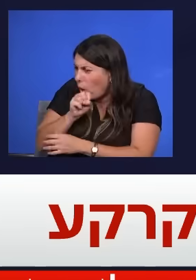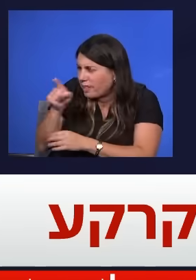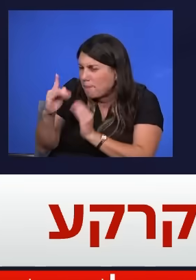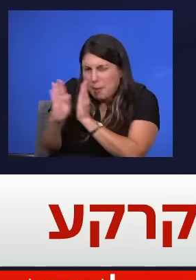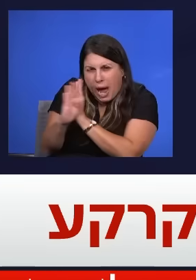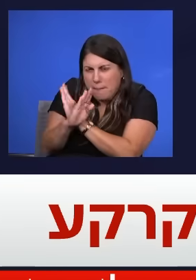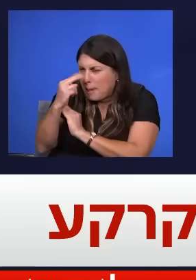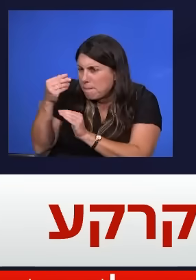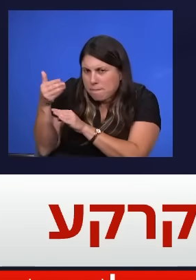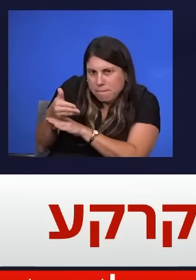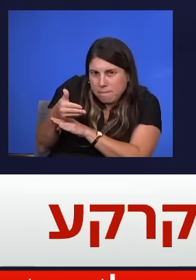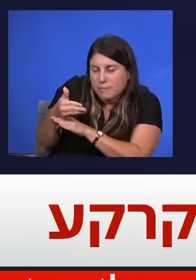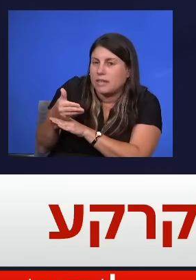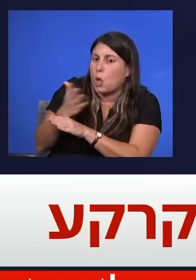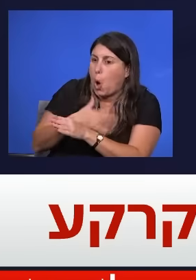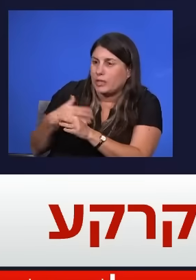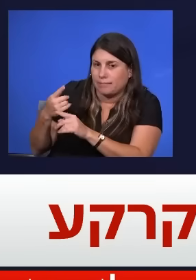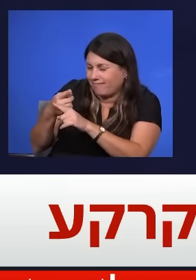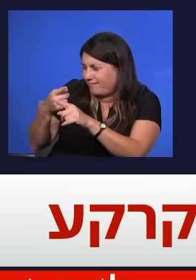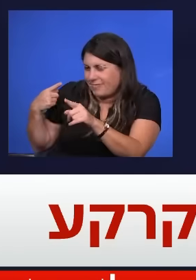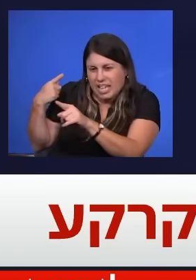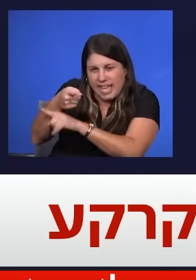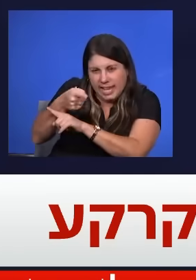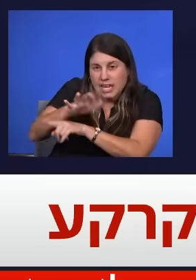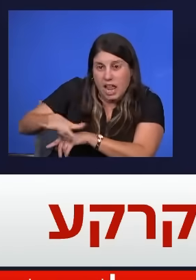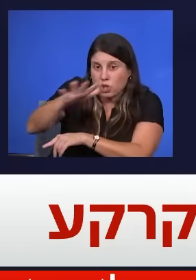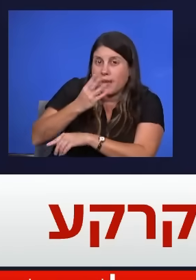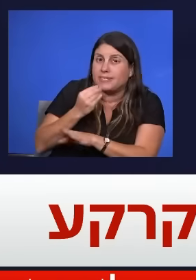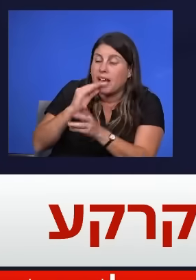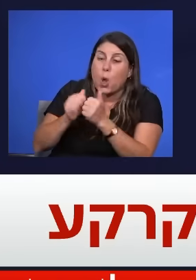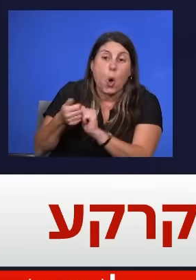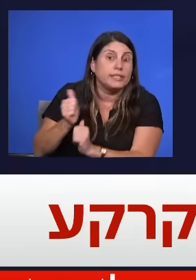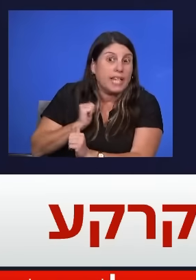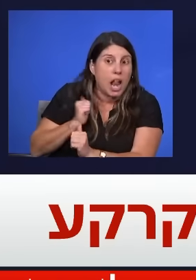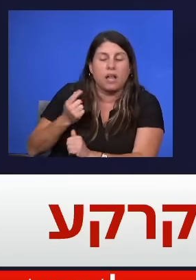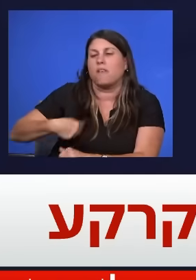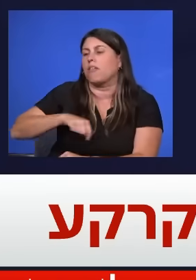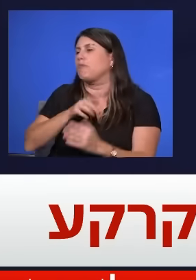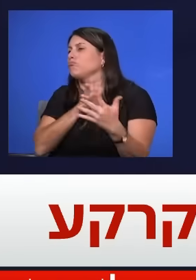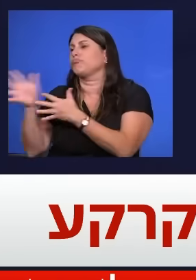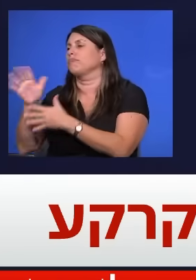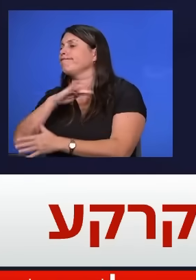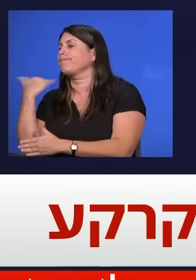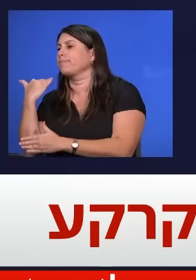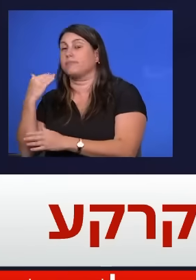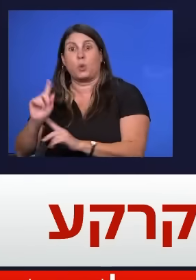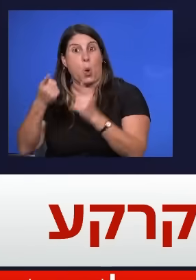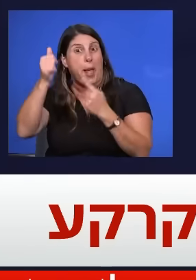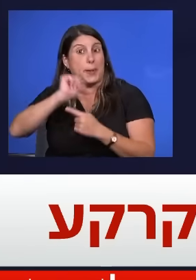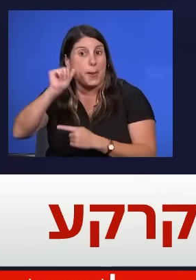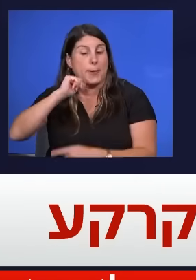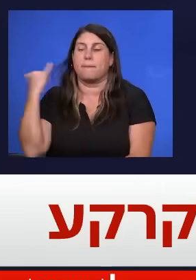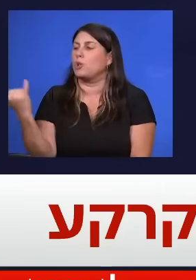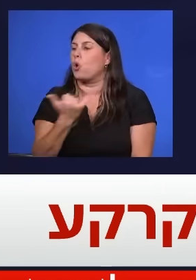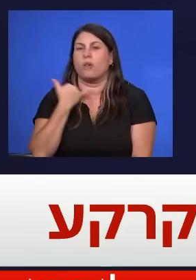בדרכה לבצע ירי לעבר שטח מדינת ישראל, לעבר כוח צהל, אנחנו תוקפים אותם. זה קורה כל יום, כל הזמן, וכך ימשיך